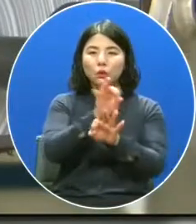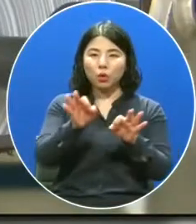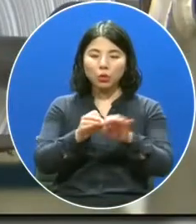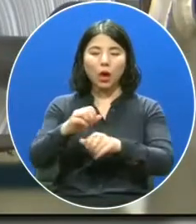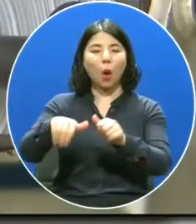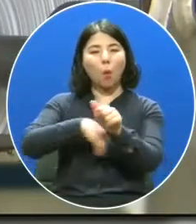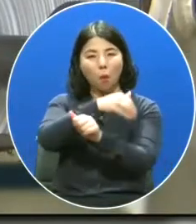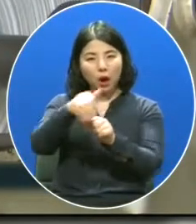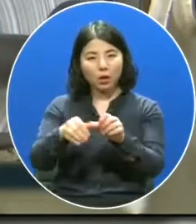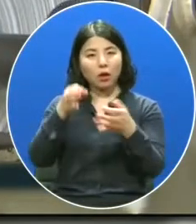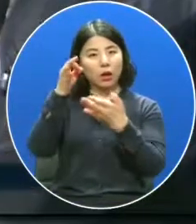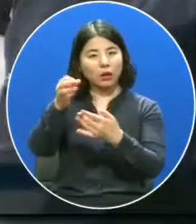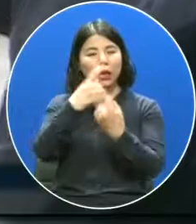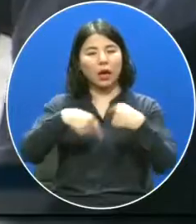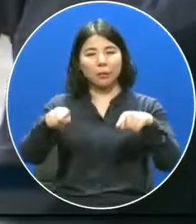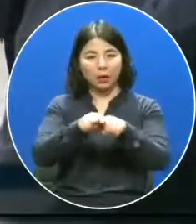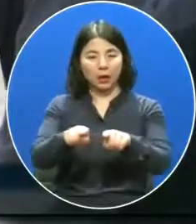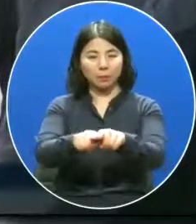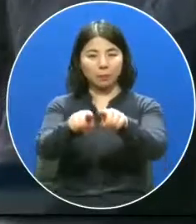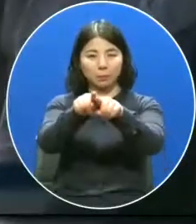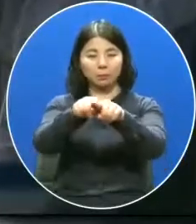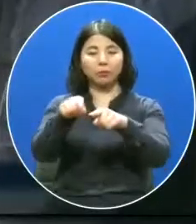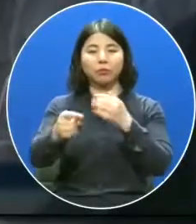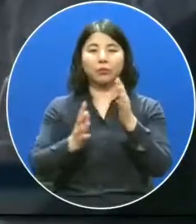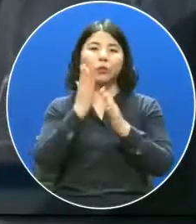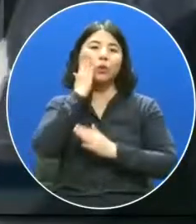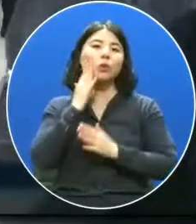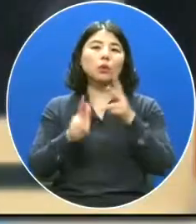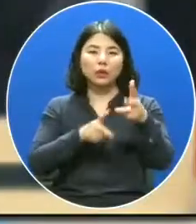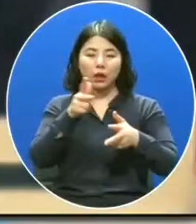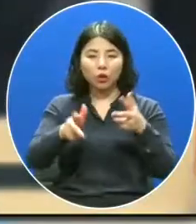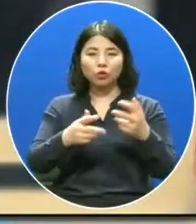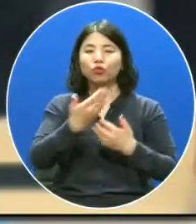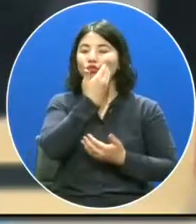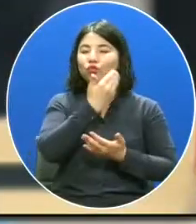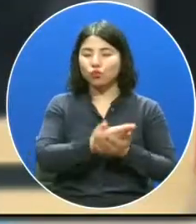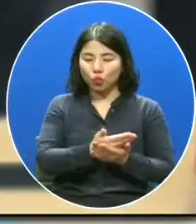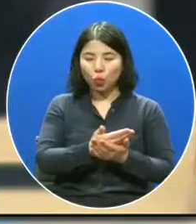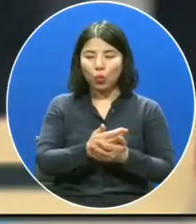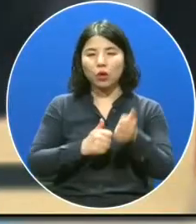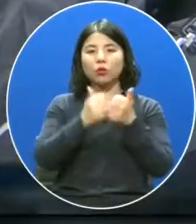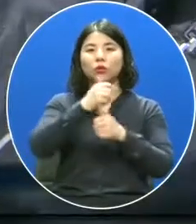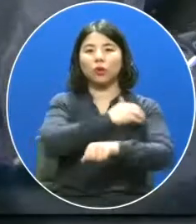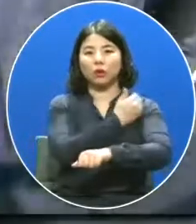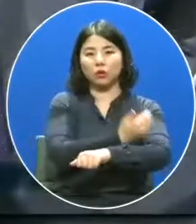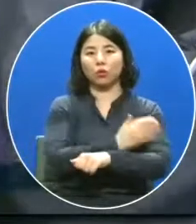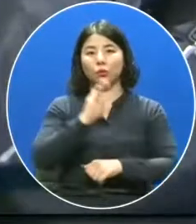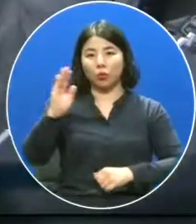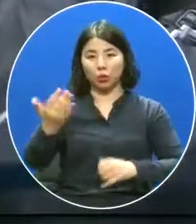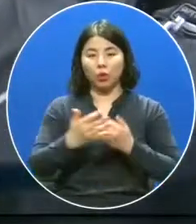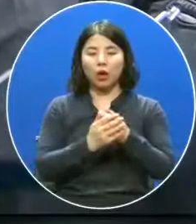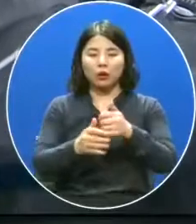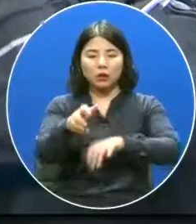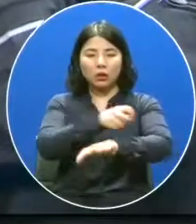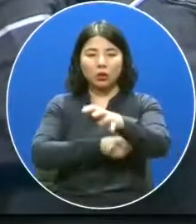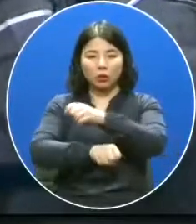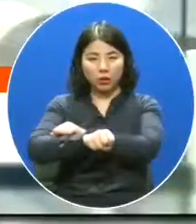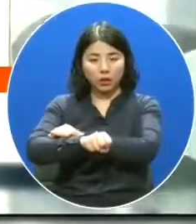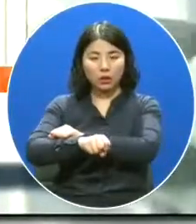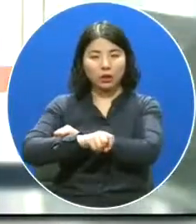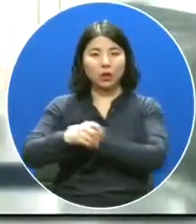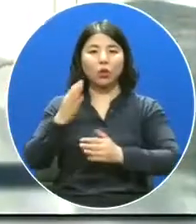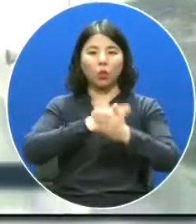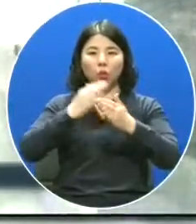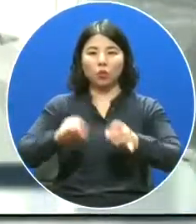경제와 환경의 가치를 함께 실현하는 녹색 산업이 중요한 국가 경쟁력이 될 것이므로 적극적인